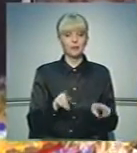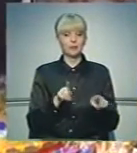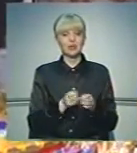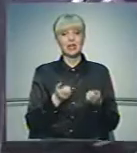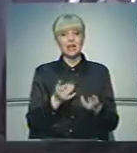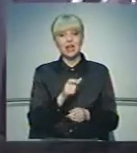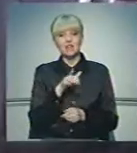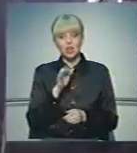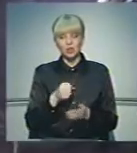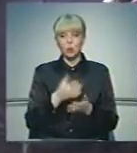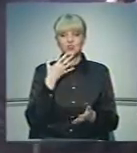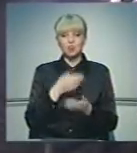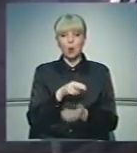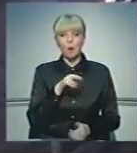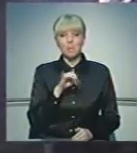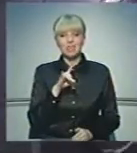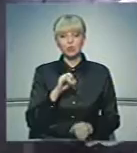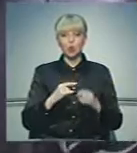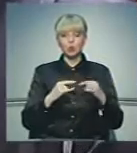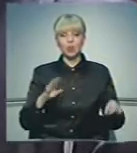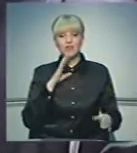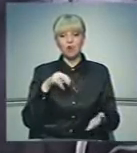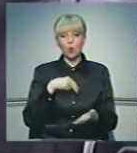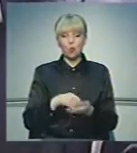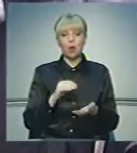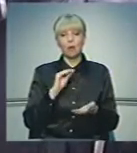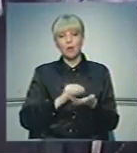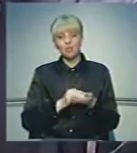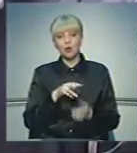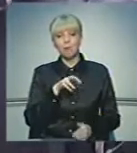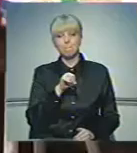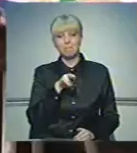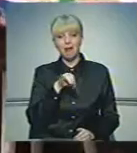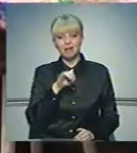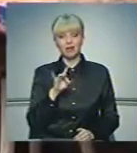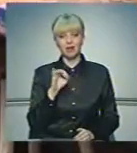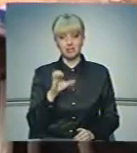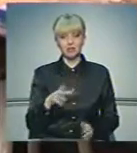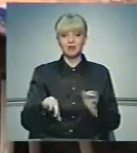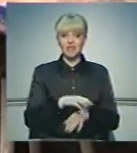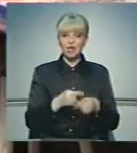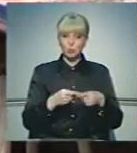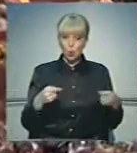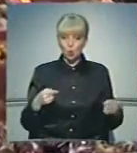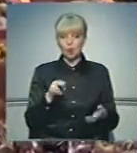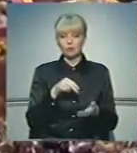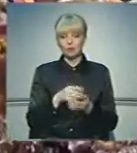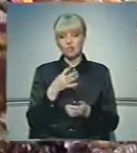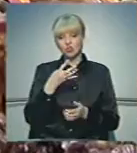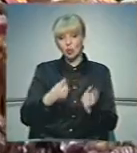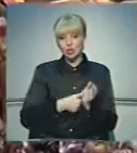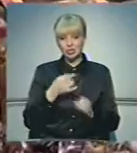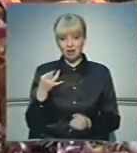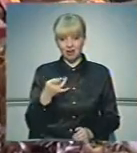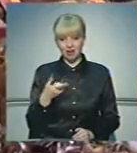за декілька хвилин до свого пісного столу Анастасія купила печиво, мандарини та рис. Усі продукти обійшлися у 46